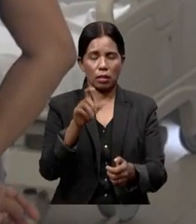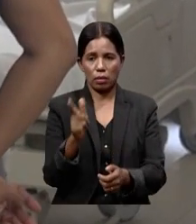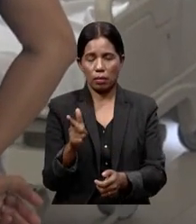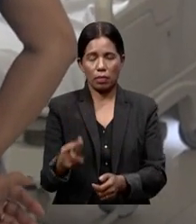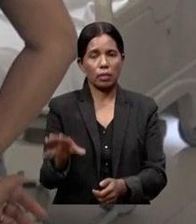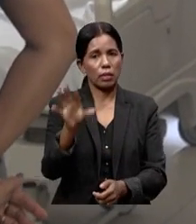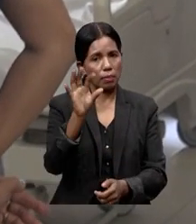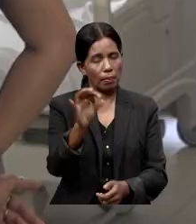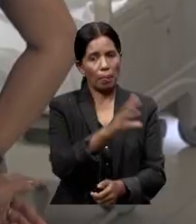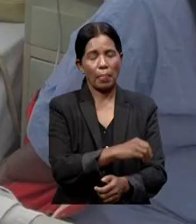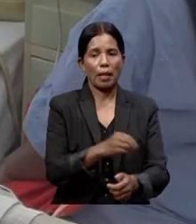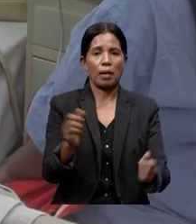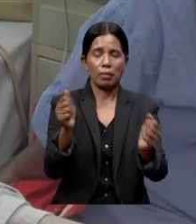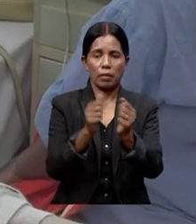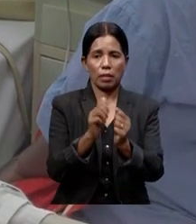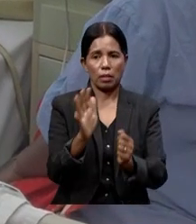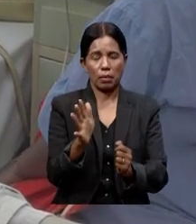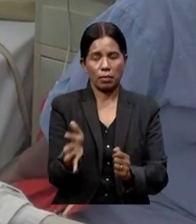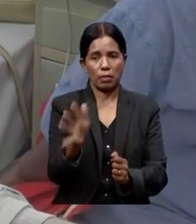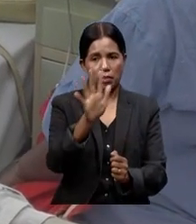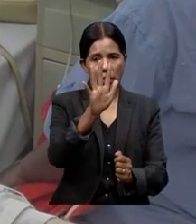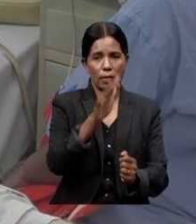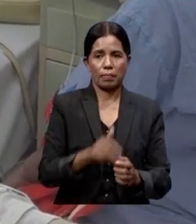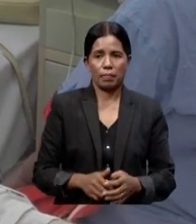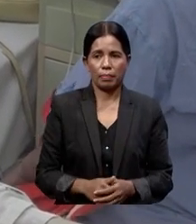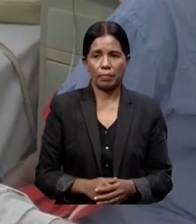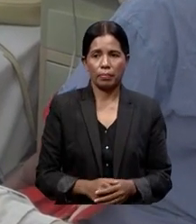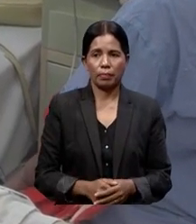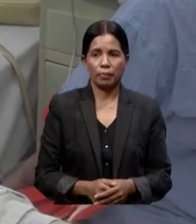resin sia, no vakum hamutuk limanulu resin lima. Equipa cobertura, GMN.